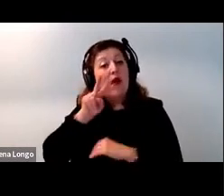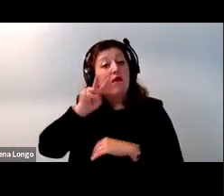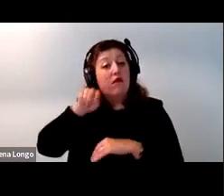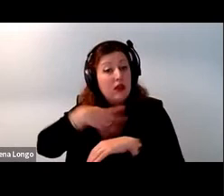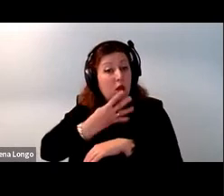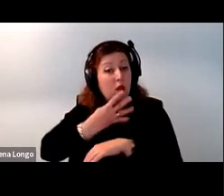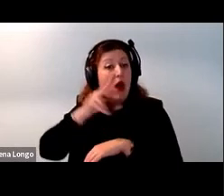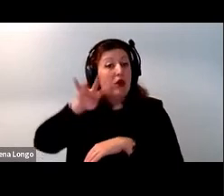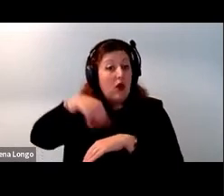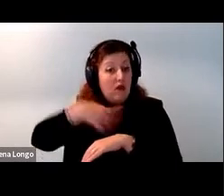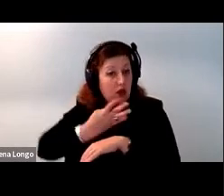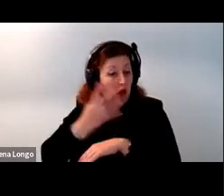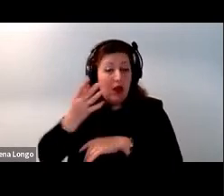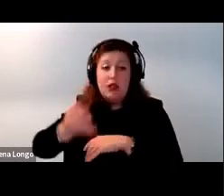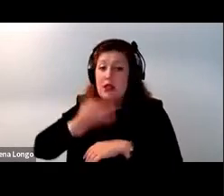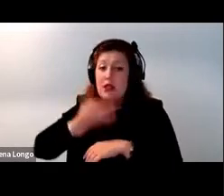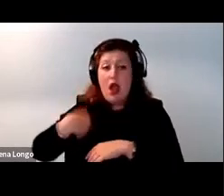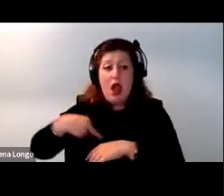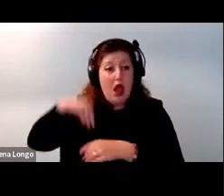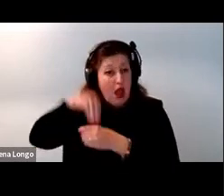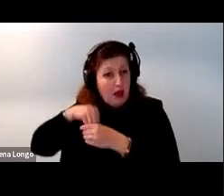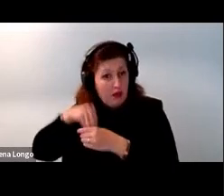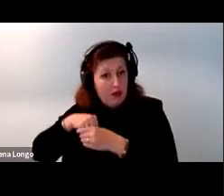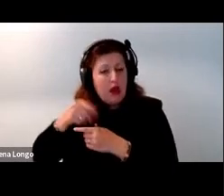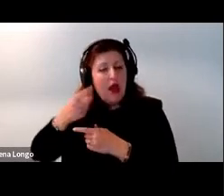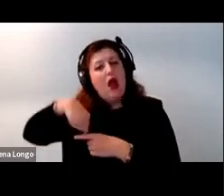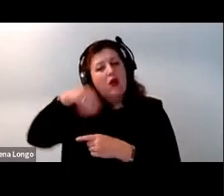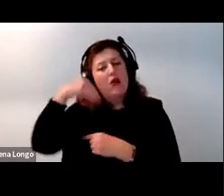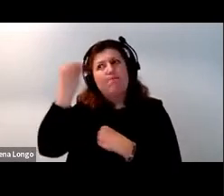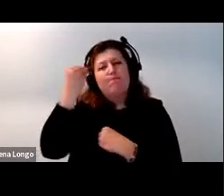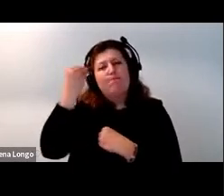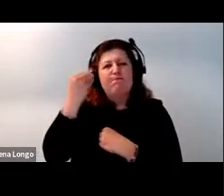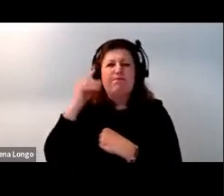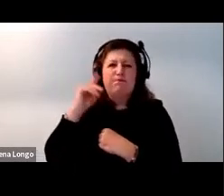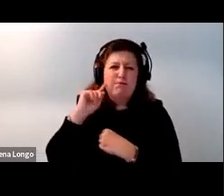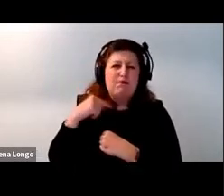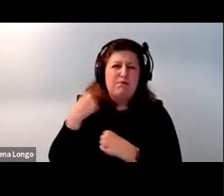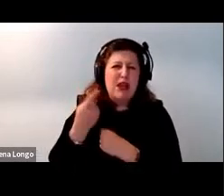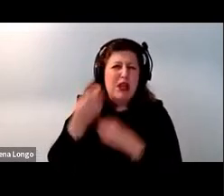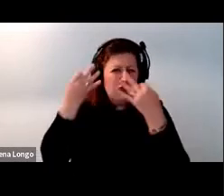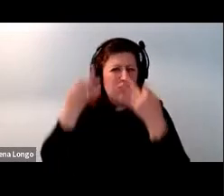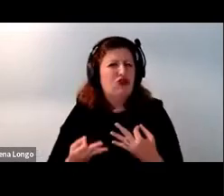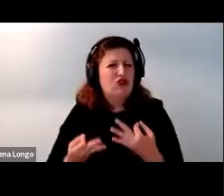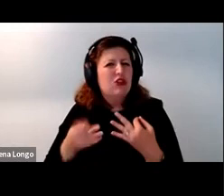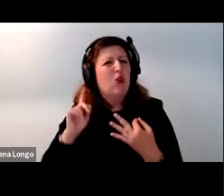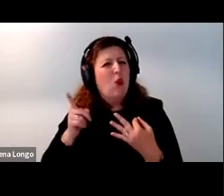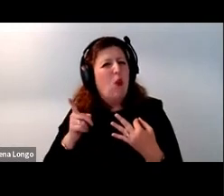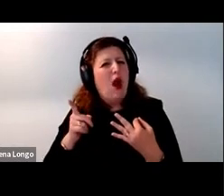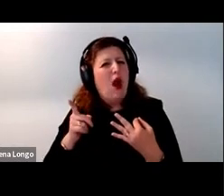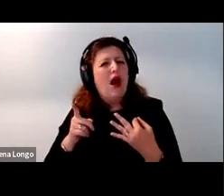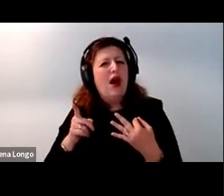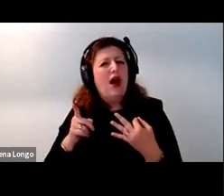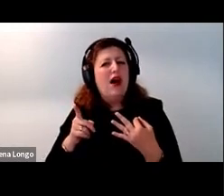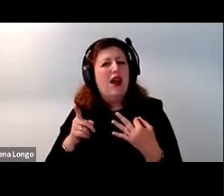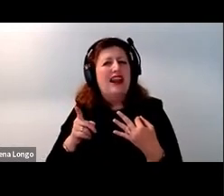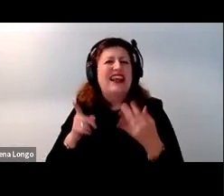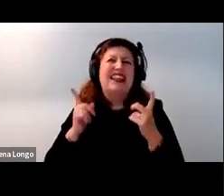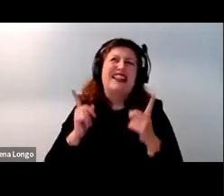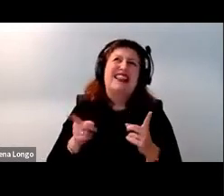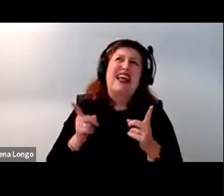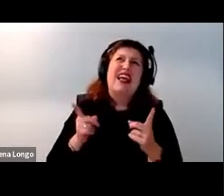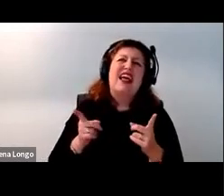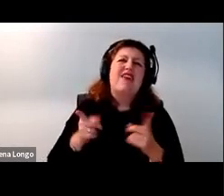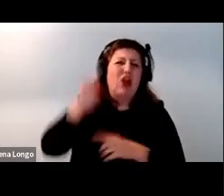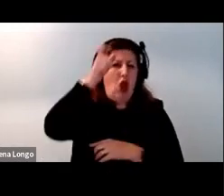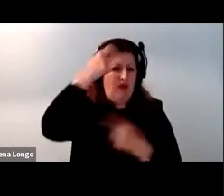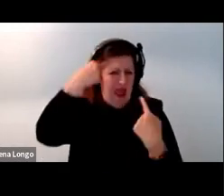di notte, abbiamo deciso, nonostante sarebbe dovuto essere un compito del